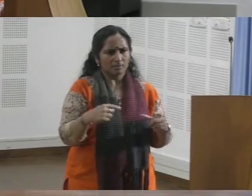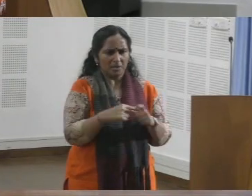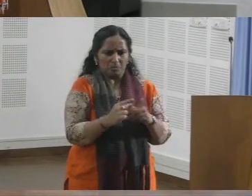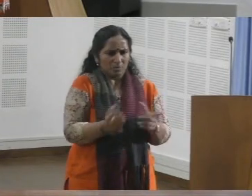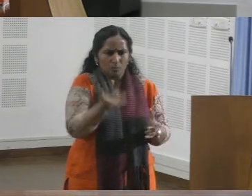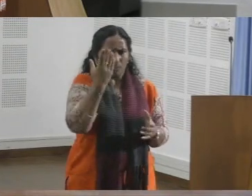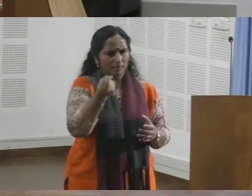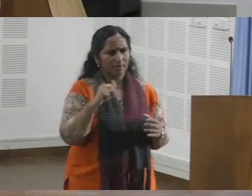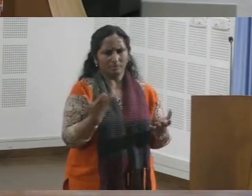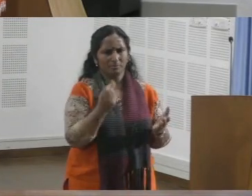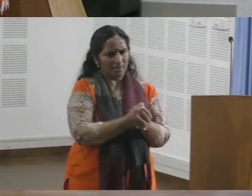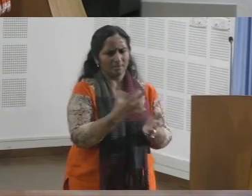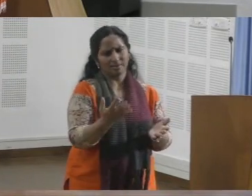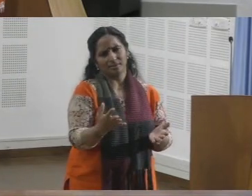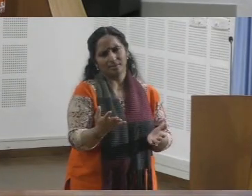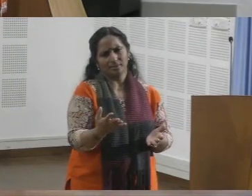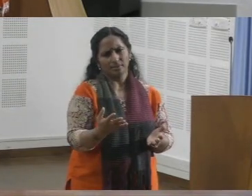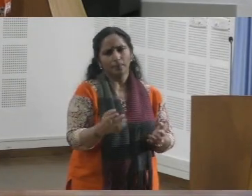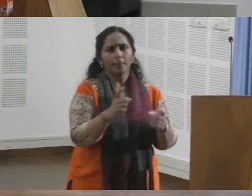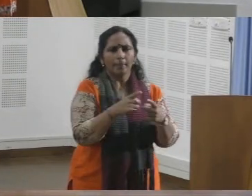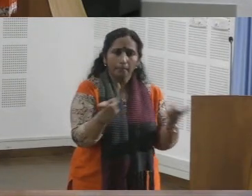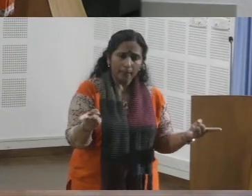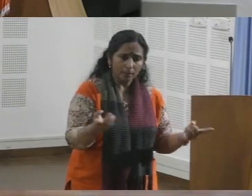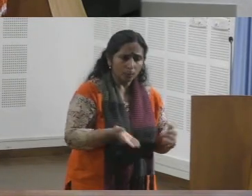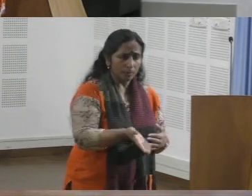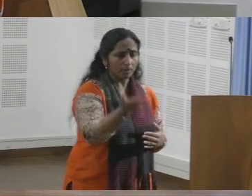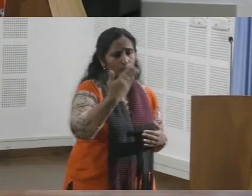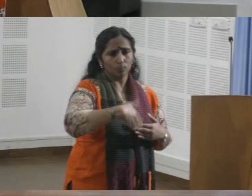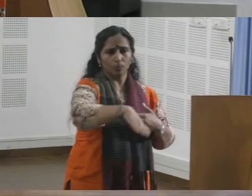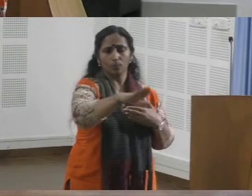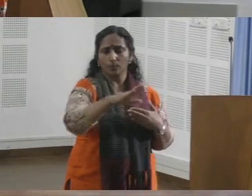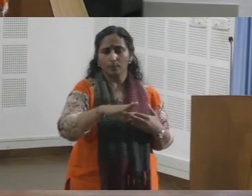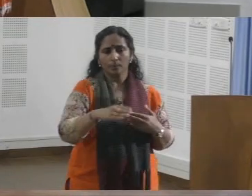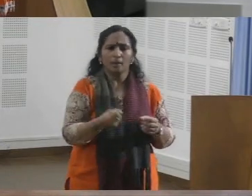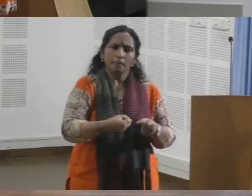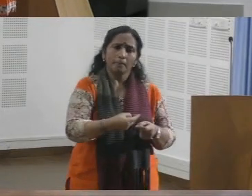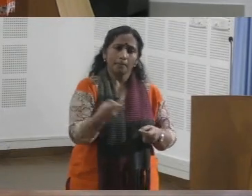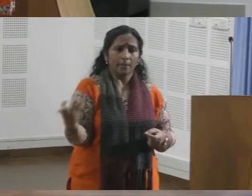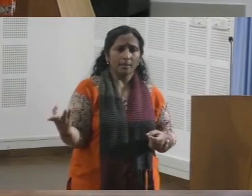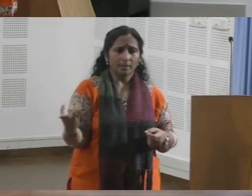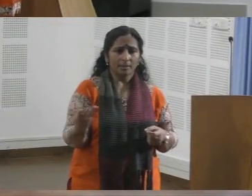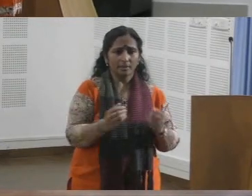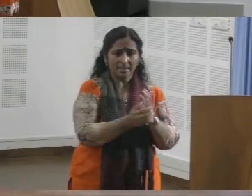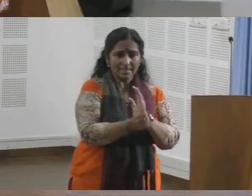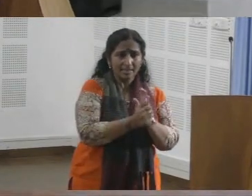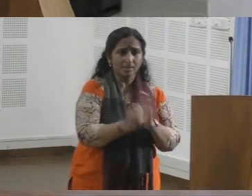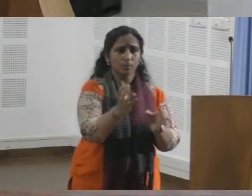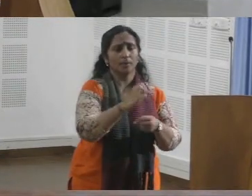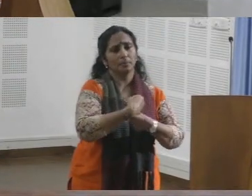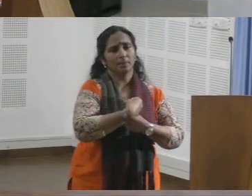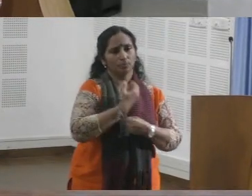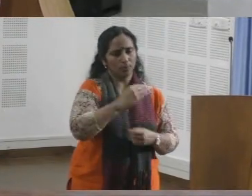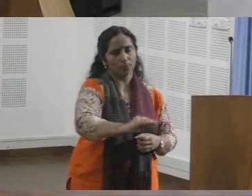പറ്റും. അതിനൊന്നും നമുക്ക് അത്ര വലിയ കഴിവുകളൊന്നും വേണ്ട. അങ്ങനെയും ഒരുപാട് ഓപ്ഷൻസ് ഈ കുട്ടികൾക്ക് വീട്ടിലിരുന്ന് ചെയ്യാൻ പറ്റണതുണ്ട്.